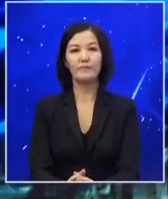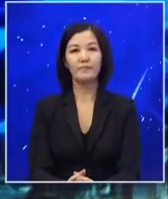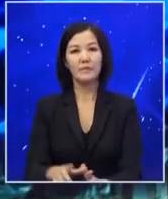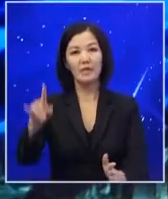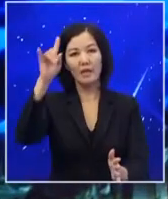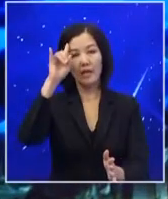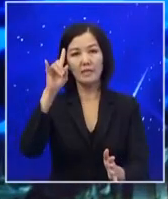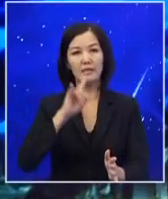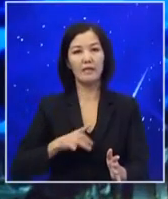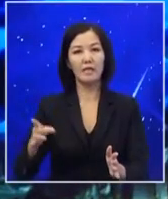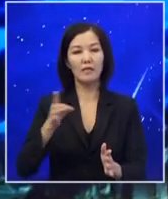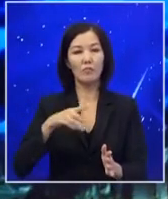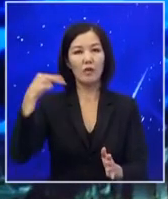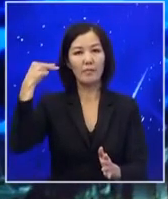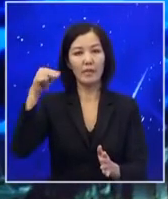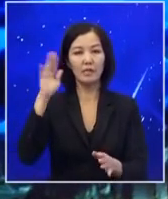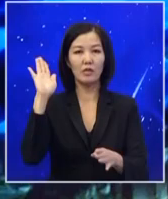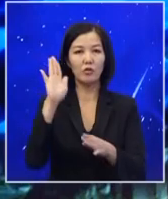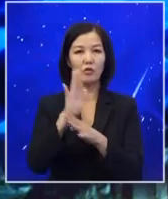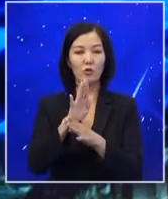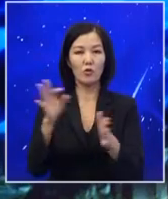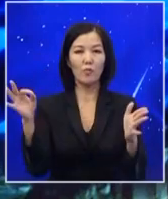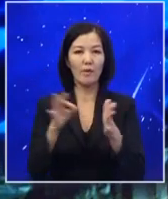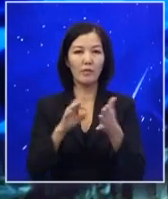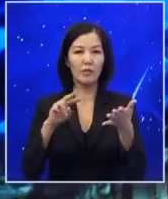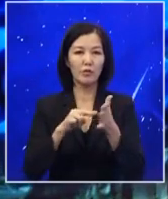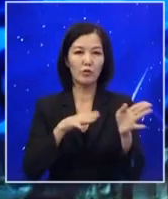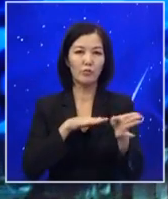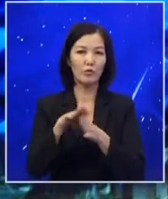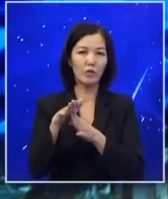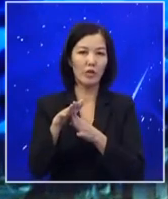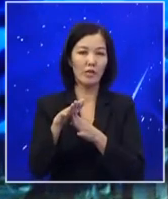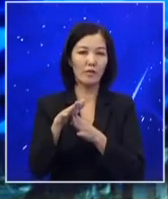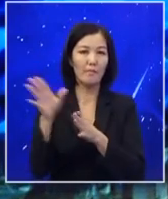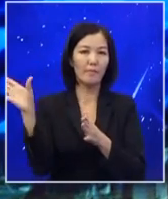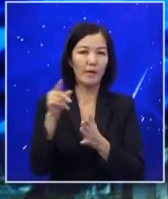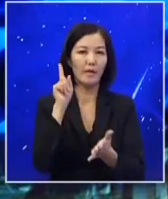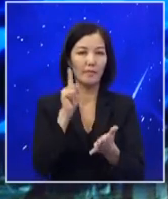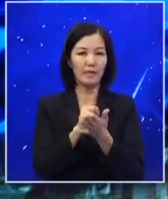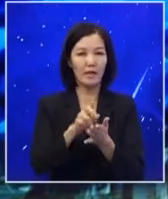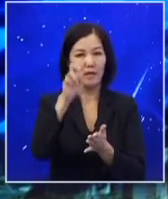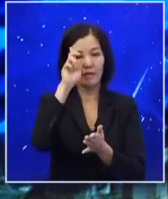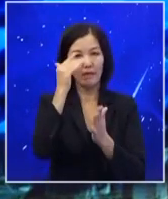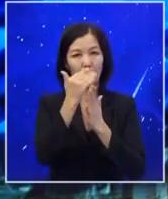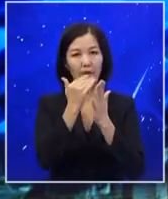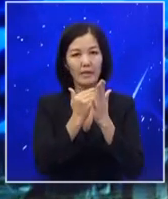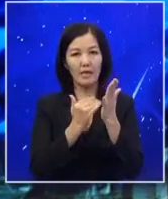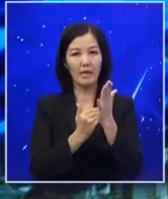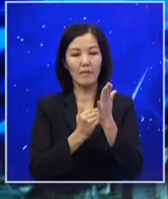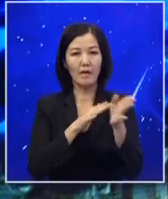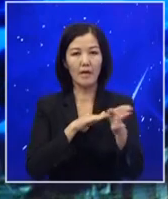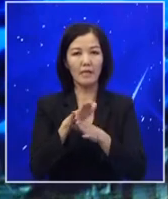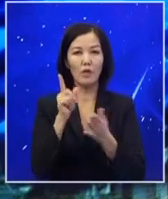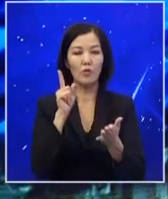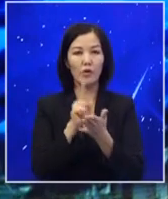Қазақстан Республикасы президенті жолдауы мақсат міндеттерді жүзеге асыру қалтқысыз міндет. Мемлекеттік бағдарламаларда үйлесімді